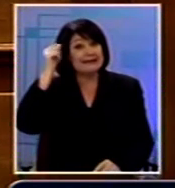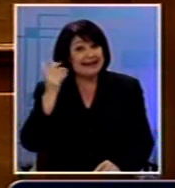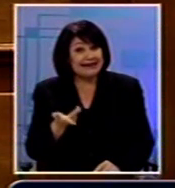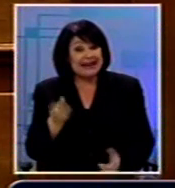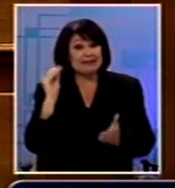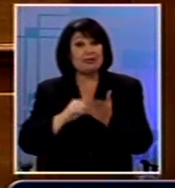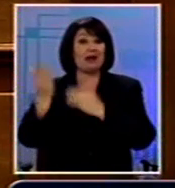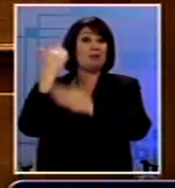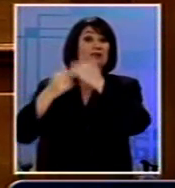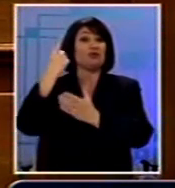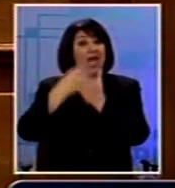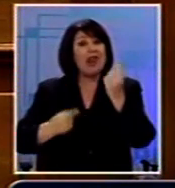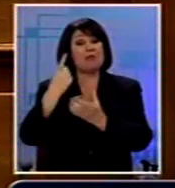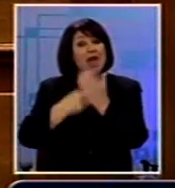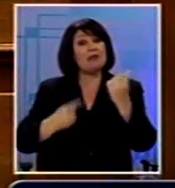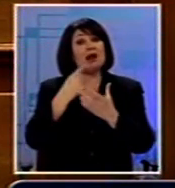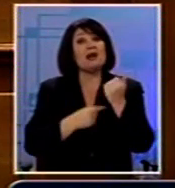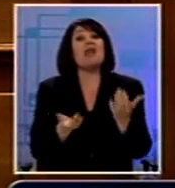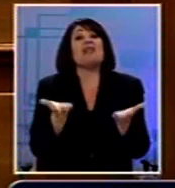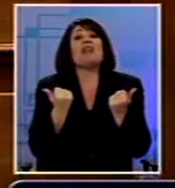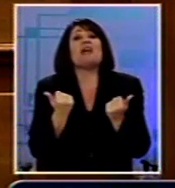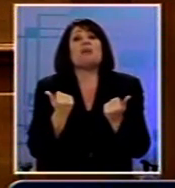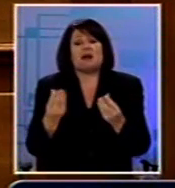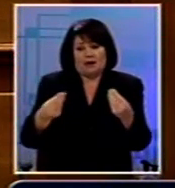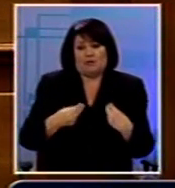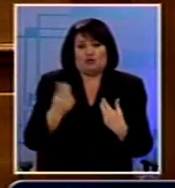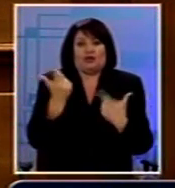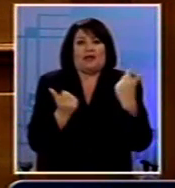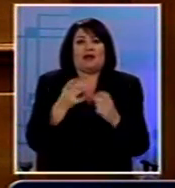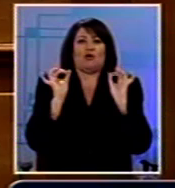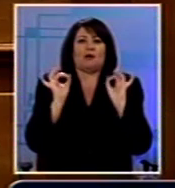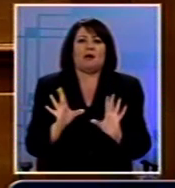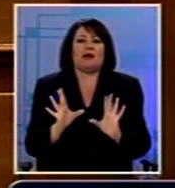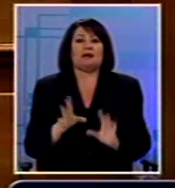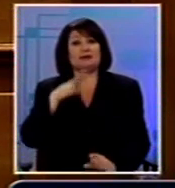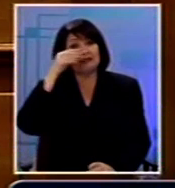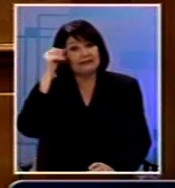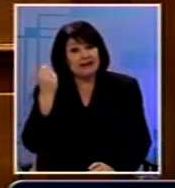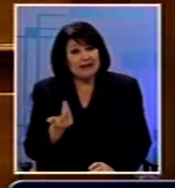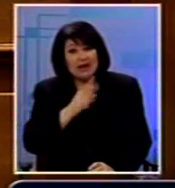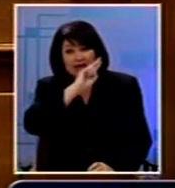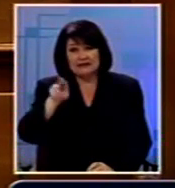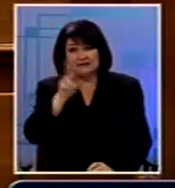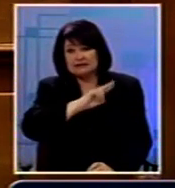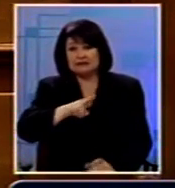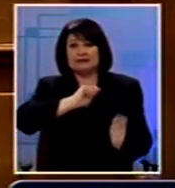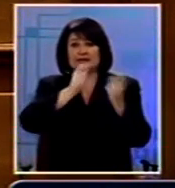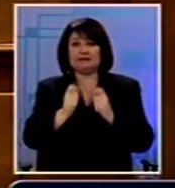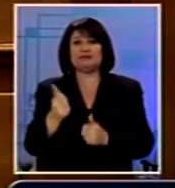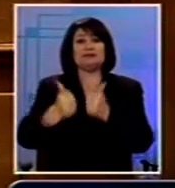πέσουμε πάλι πίσω στα ελλείμματα, δεν θα υπάρχει κανείς να μας δανείσει. Ξεχνάτε πως αν ακυρώσετε τις μεταρρυθμίσεις